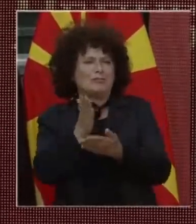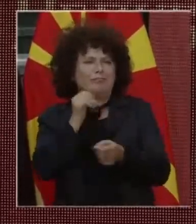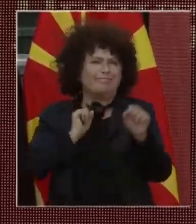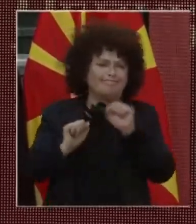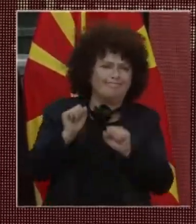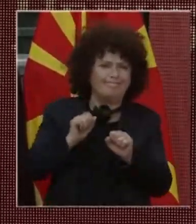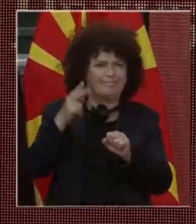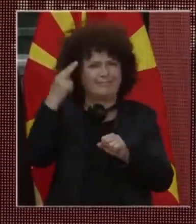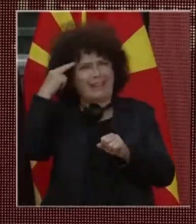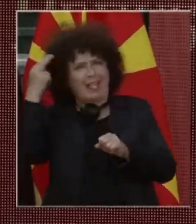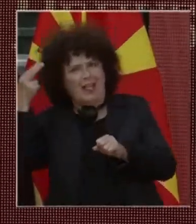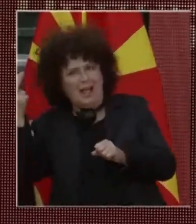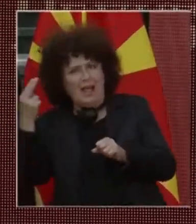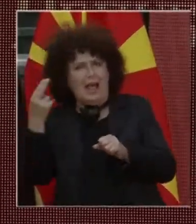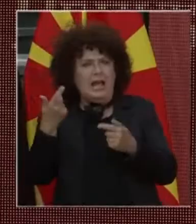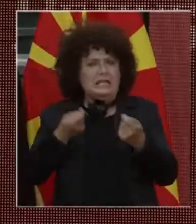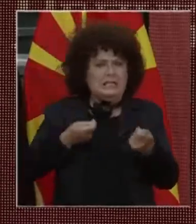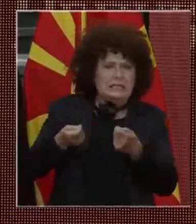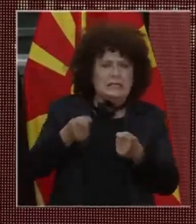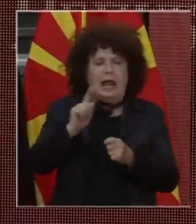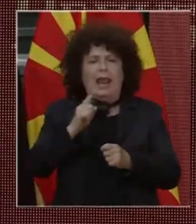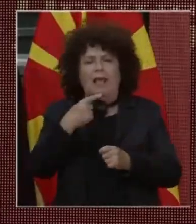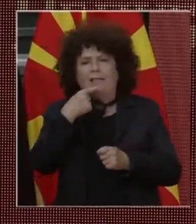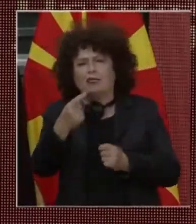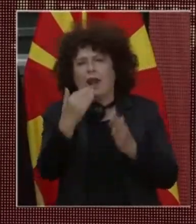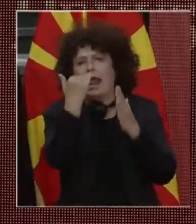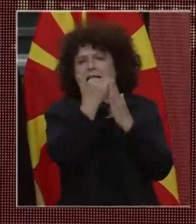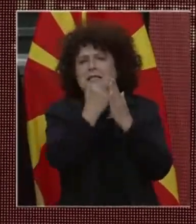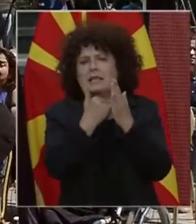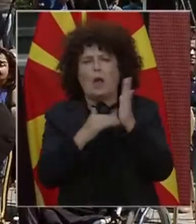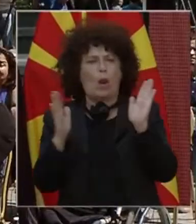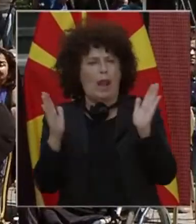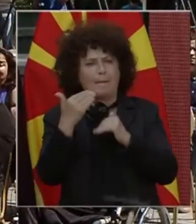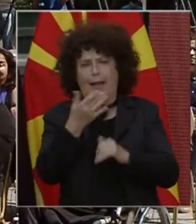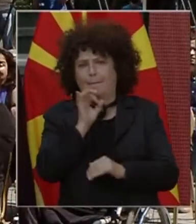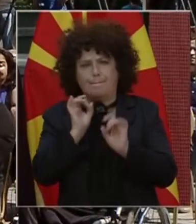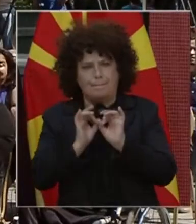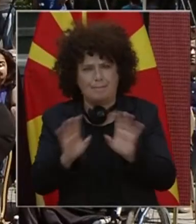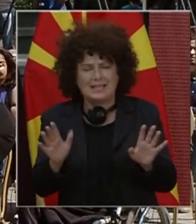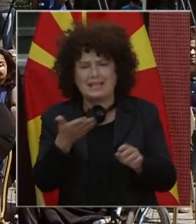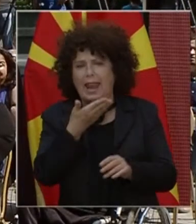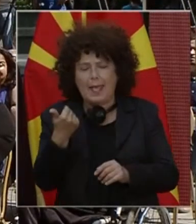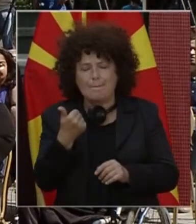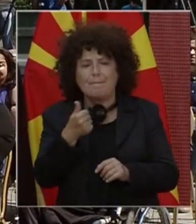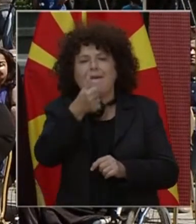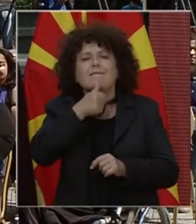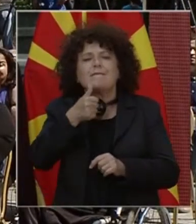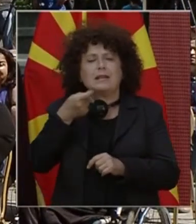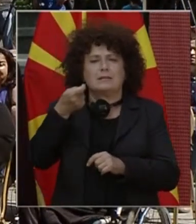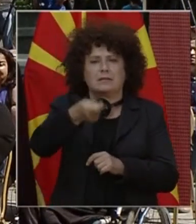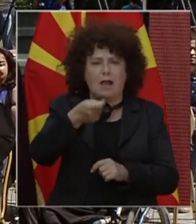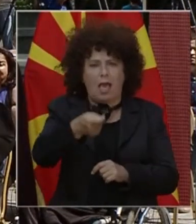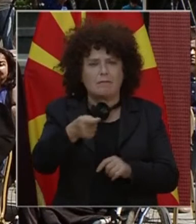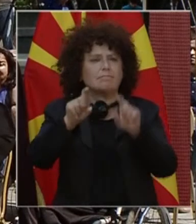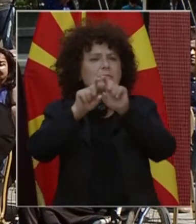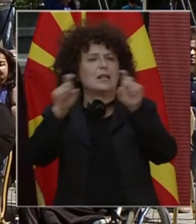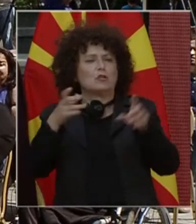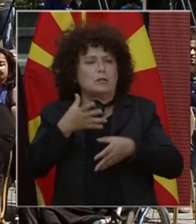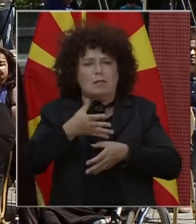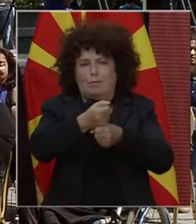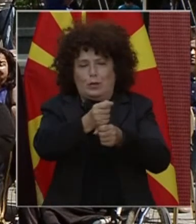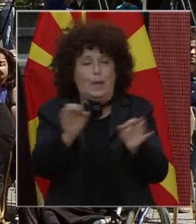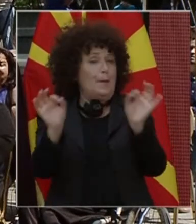со идеолошки предрасуди, недоречена законска рамка, несоодветна финансиска и институционална